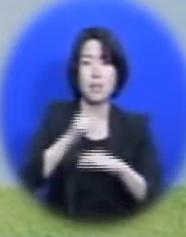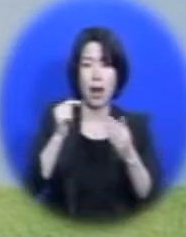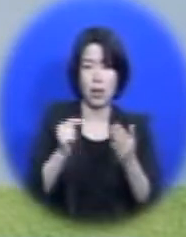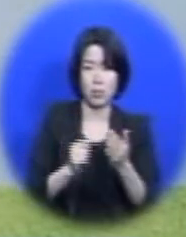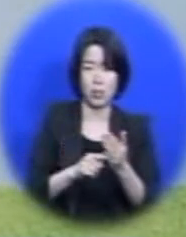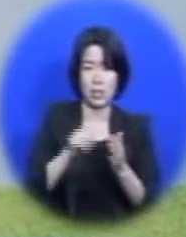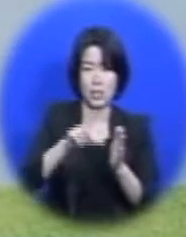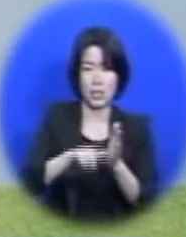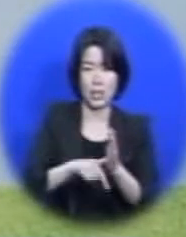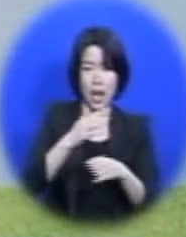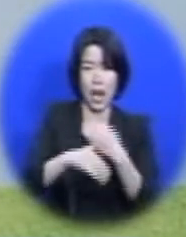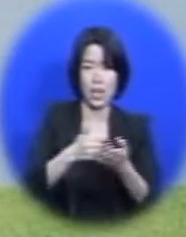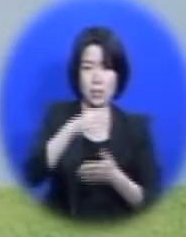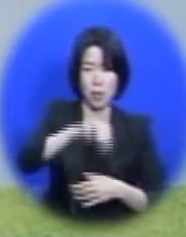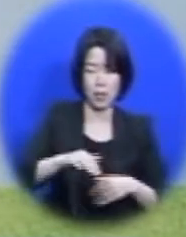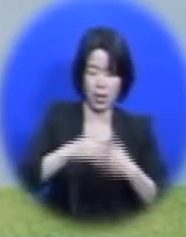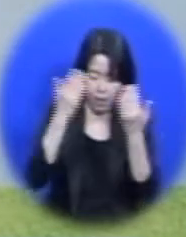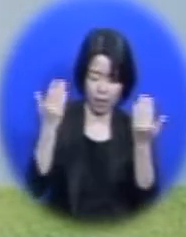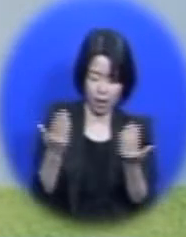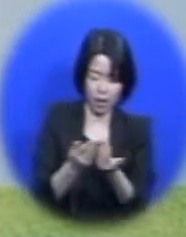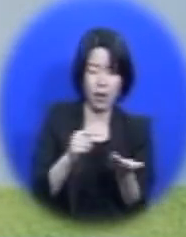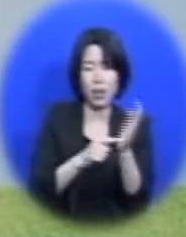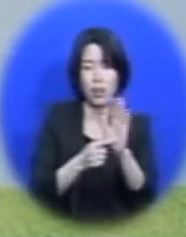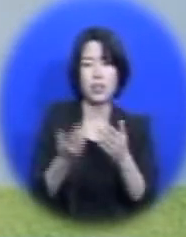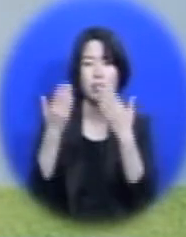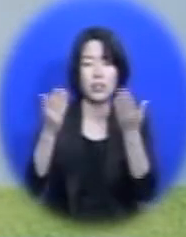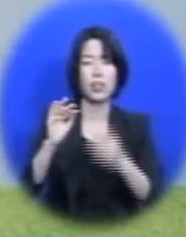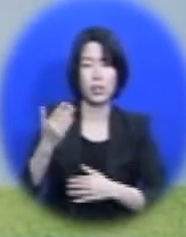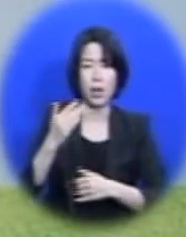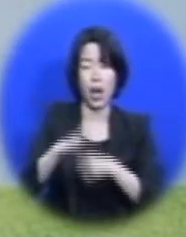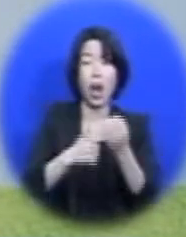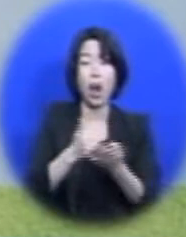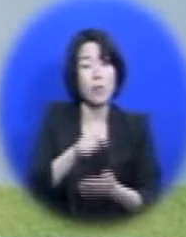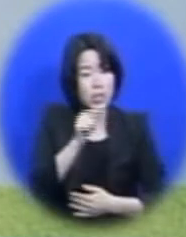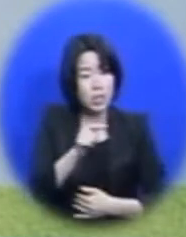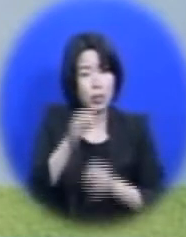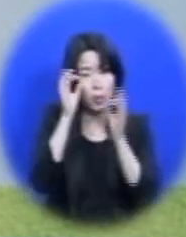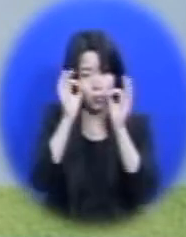이 시간에 하나님 앞에 다 드러내야 합니다. 하나님은 그걸 보시니까.